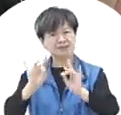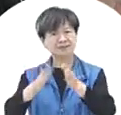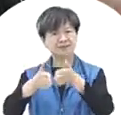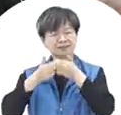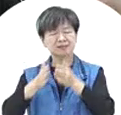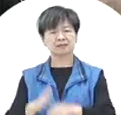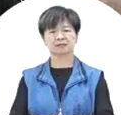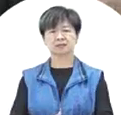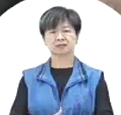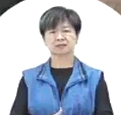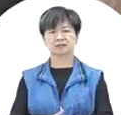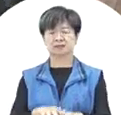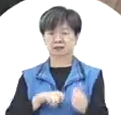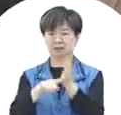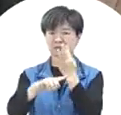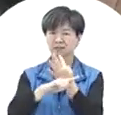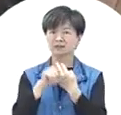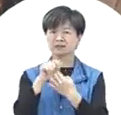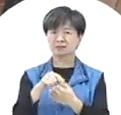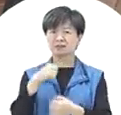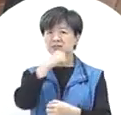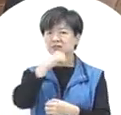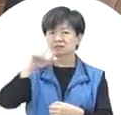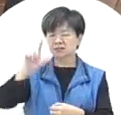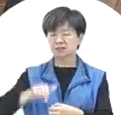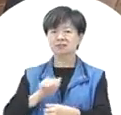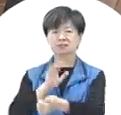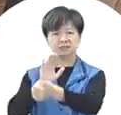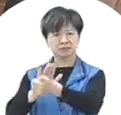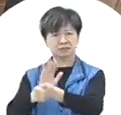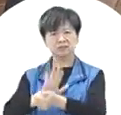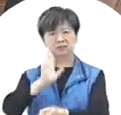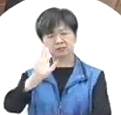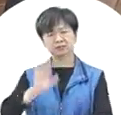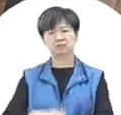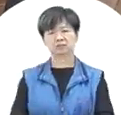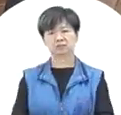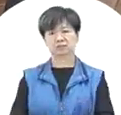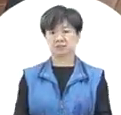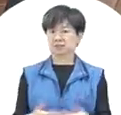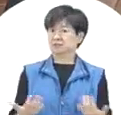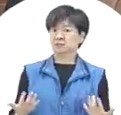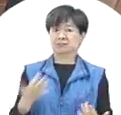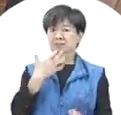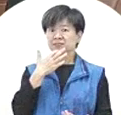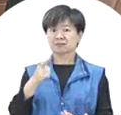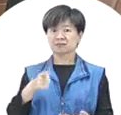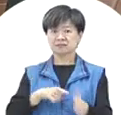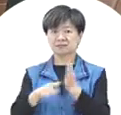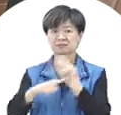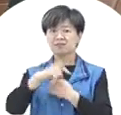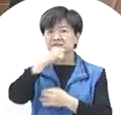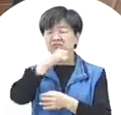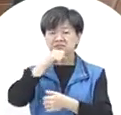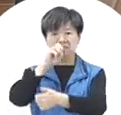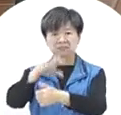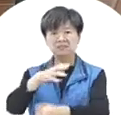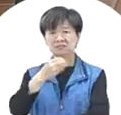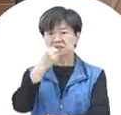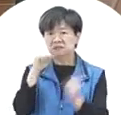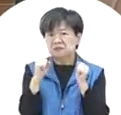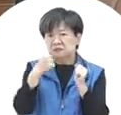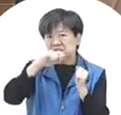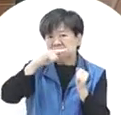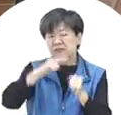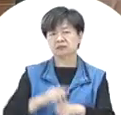个我们都有专业的这个营养师，他们会帮忙。哎呦， 那吃冰的专业营养师要叫他吃冰的、哦？ 不是，我说应该不